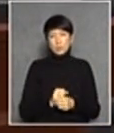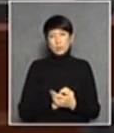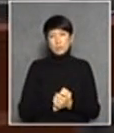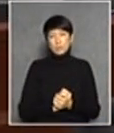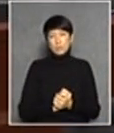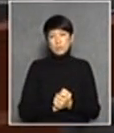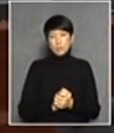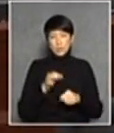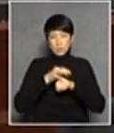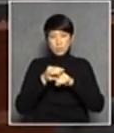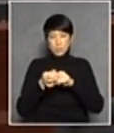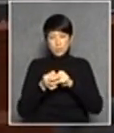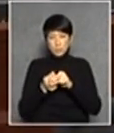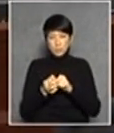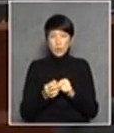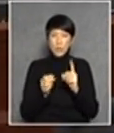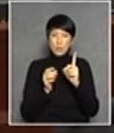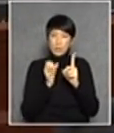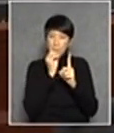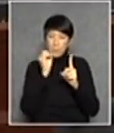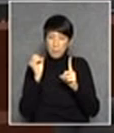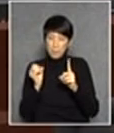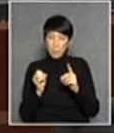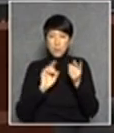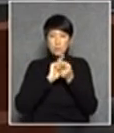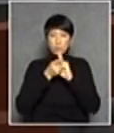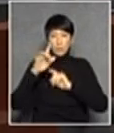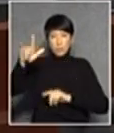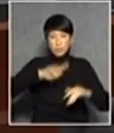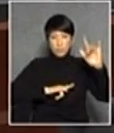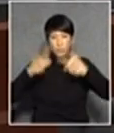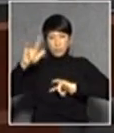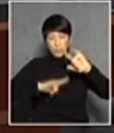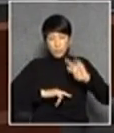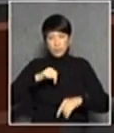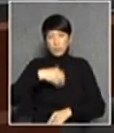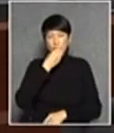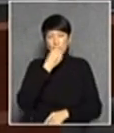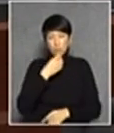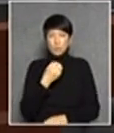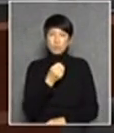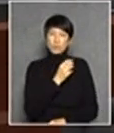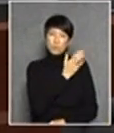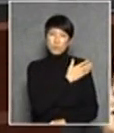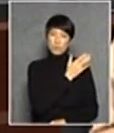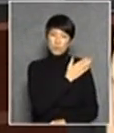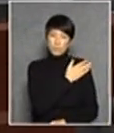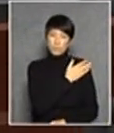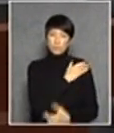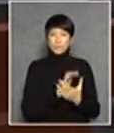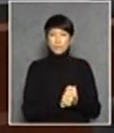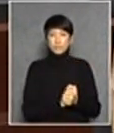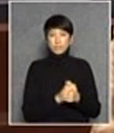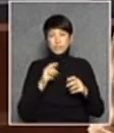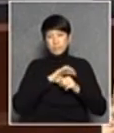國家的代表來到香港，即是我們都做好這個地主之宜，香港是一個國際都